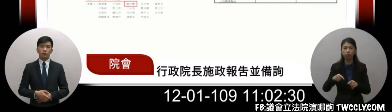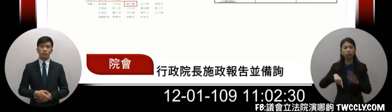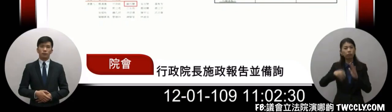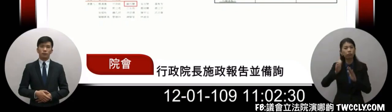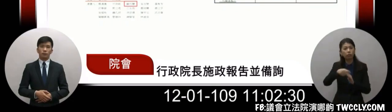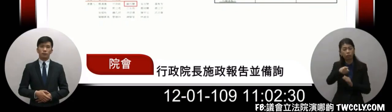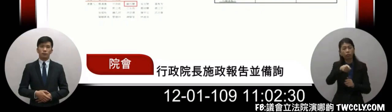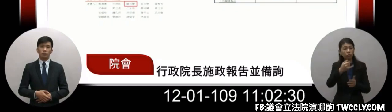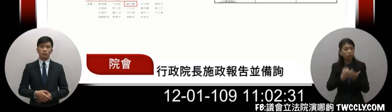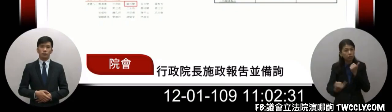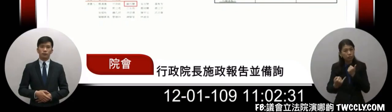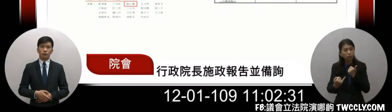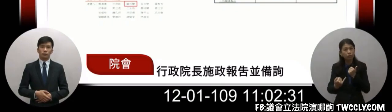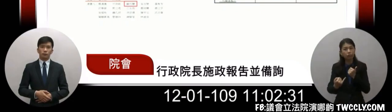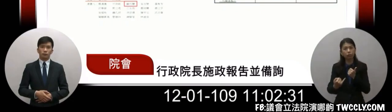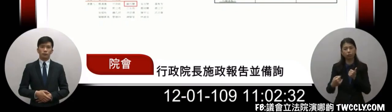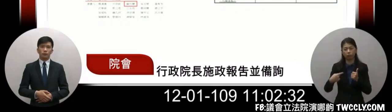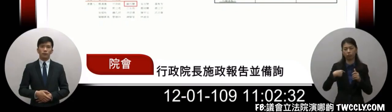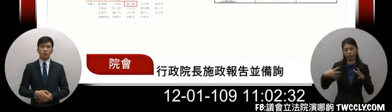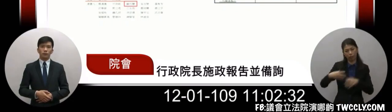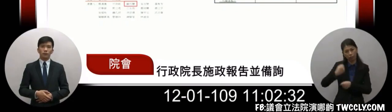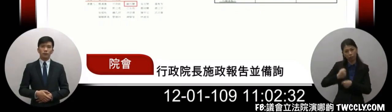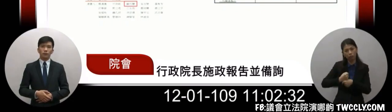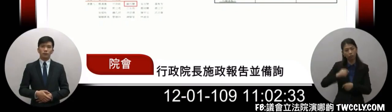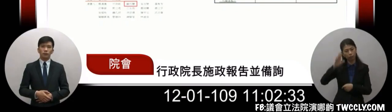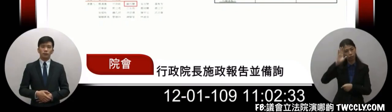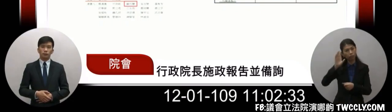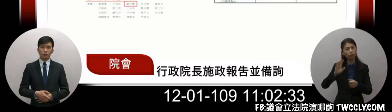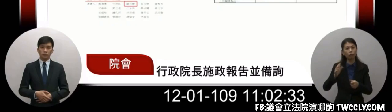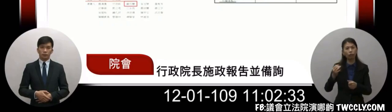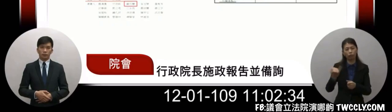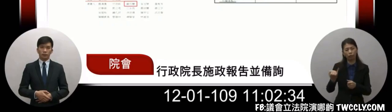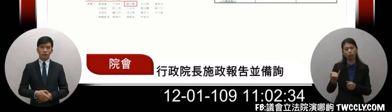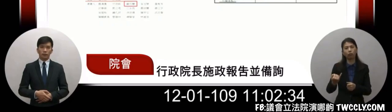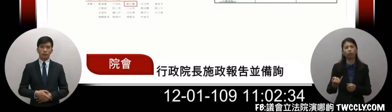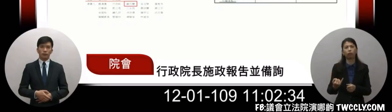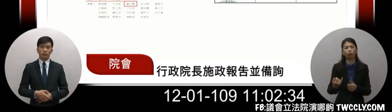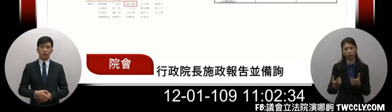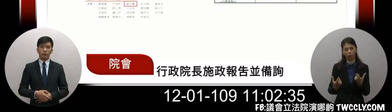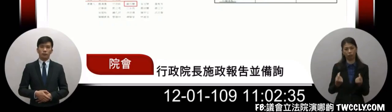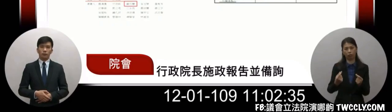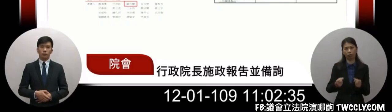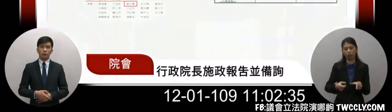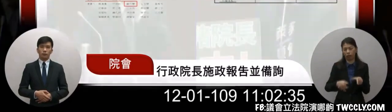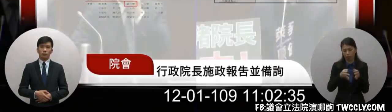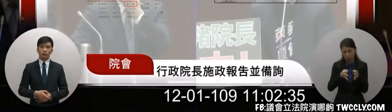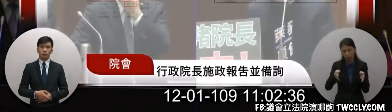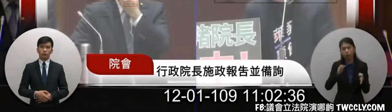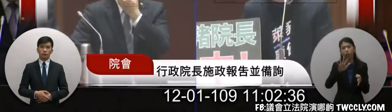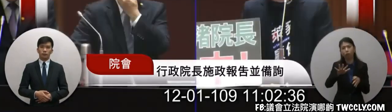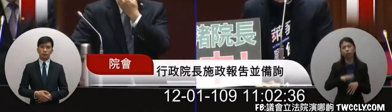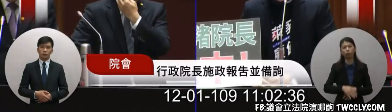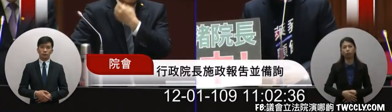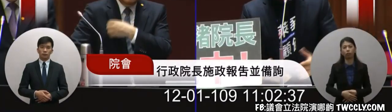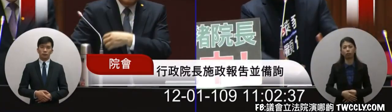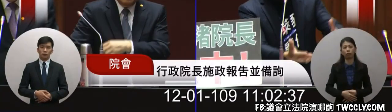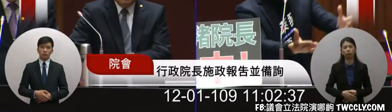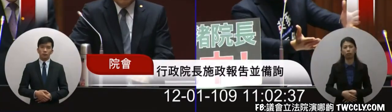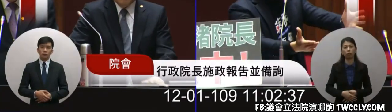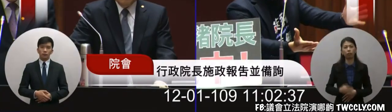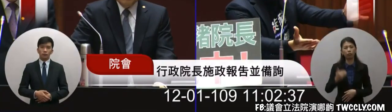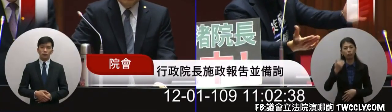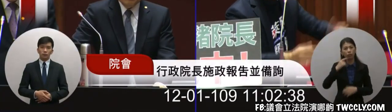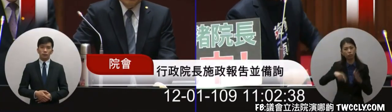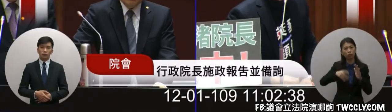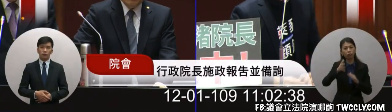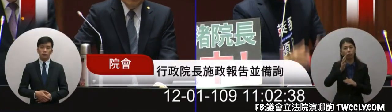您的女儿也是我们现在的同事苏巧慧委员，她也公开联署。换句话说，如果院